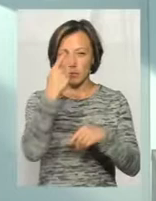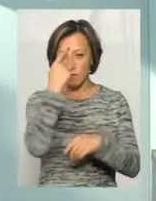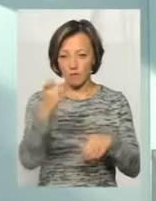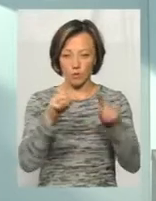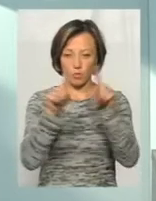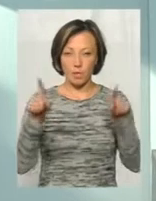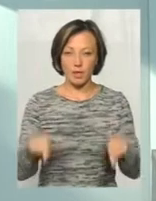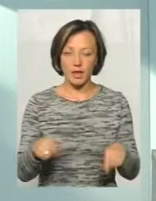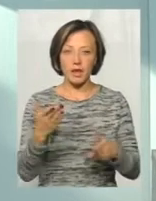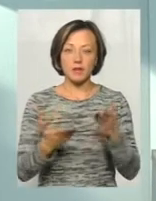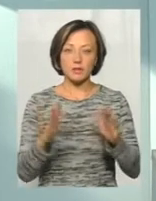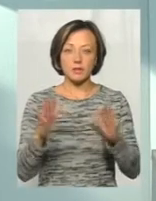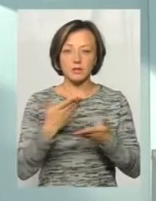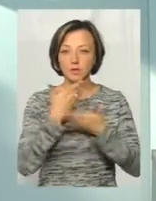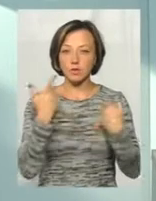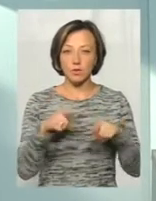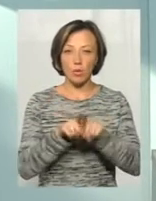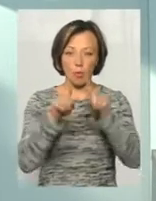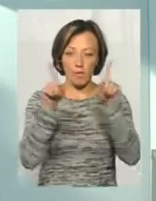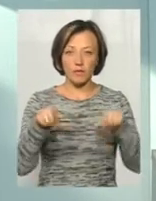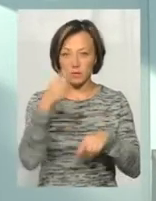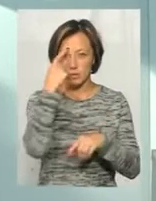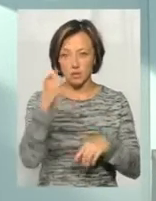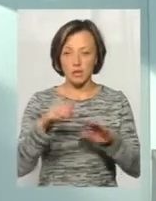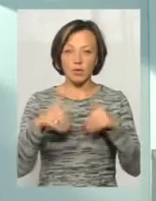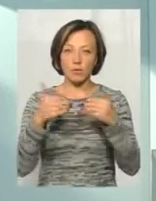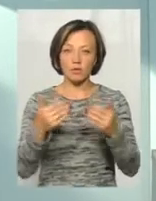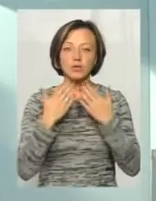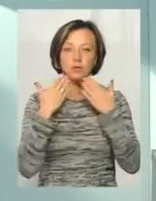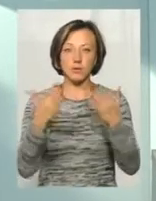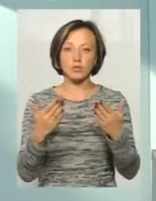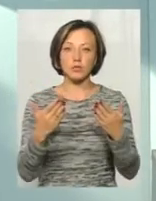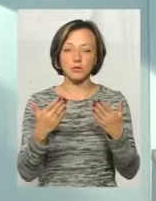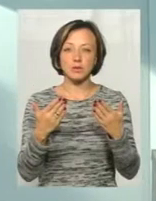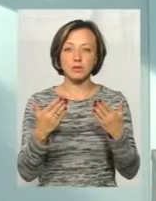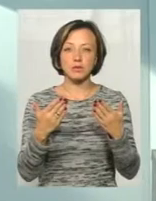повідомлення. Якщо у разі відсутності такого повідомлення, рекомендуємо вам звернутися,